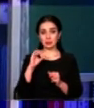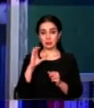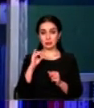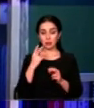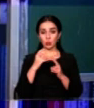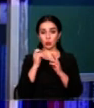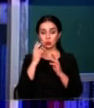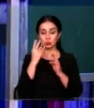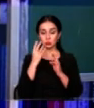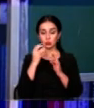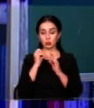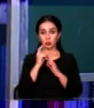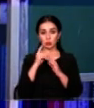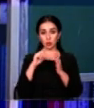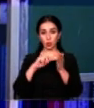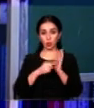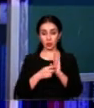va